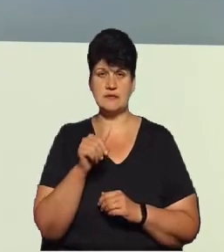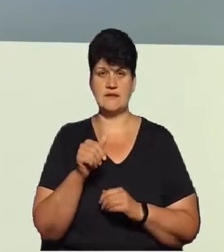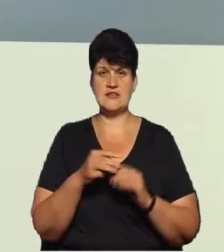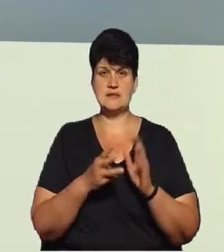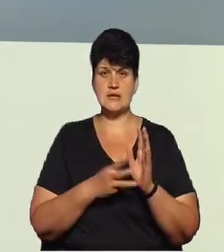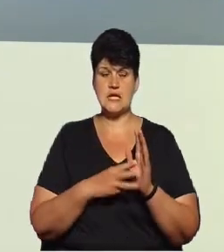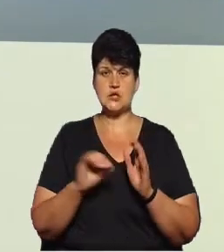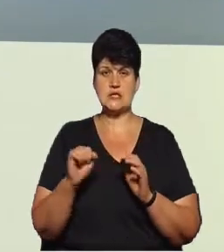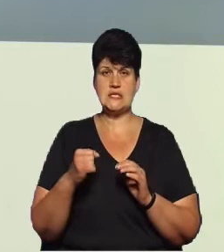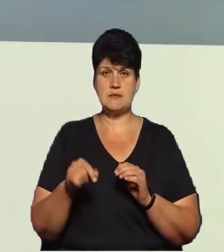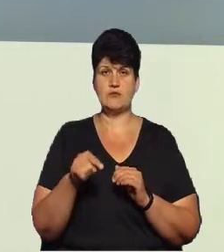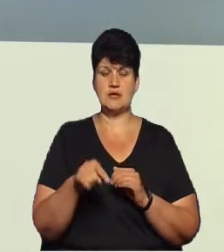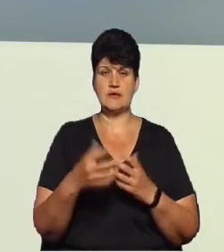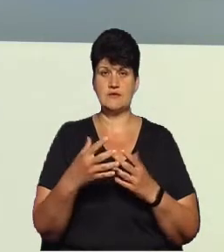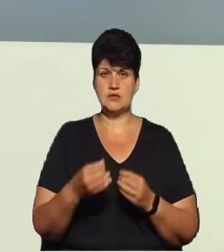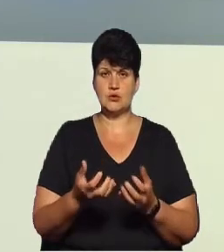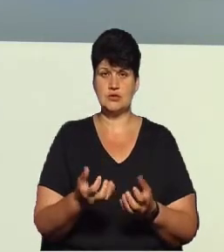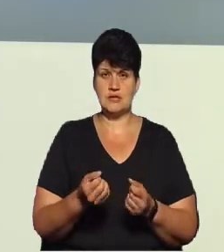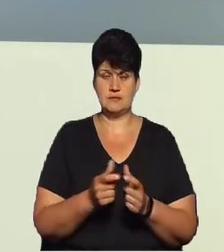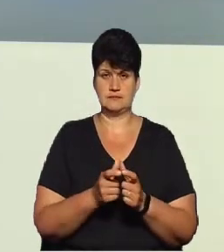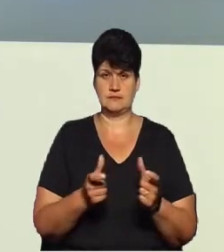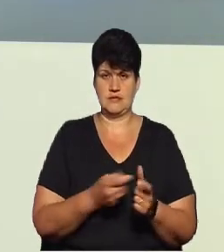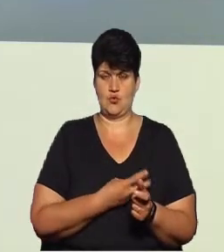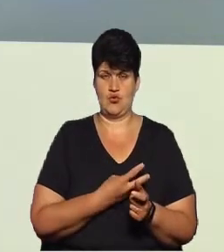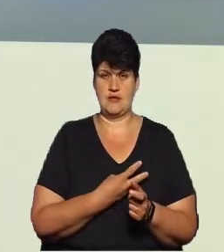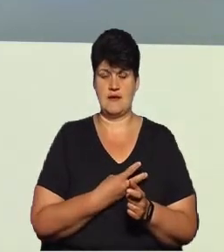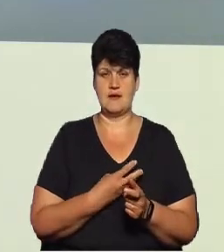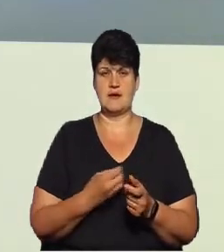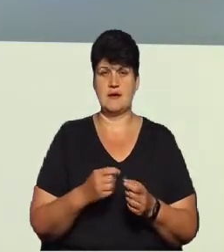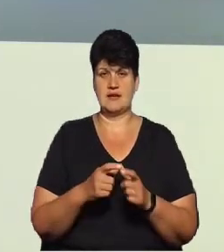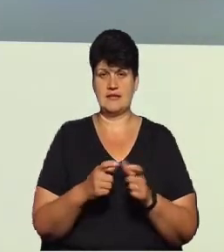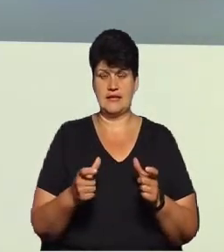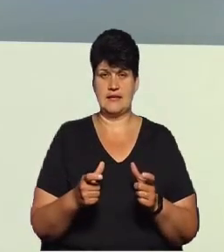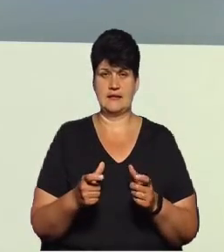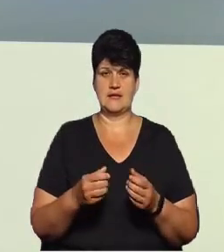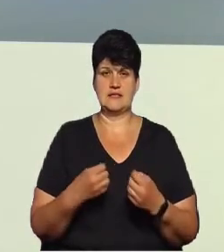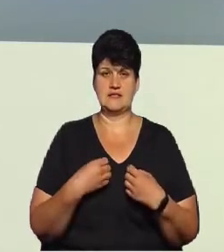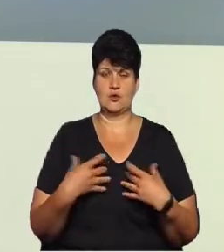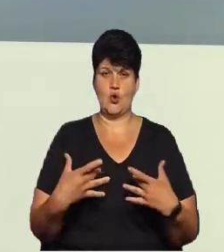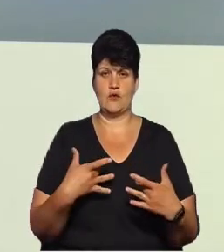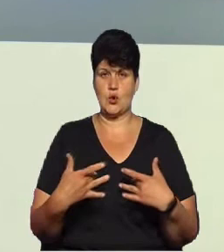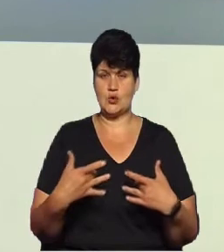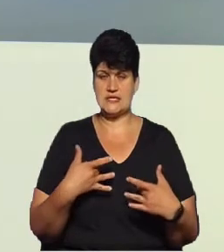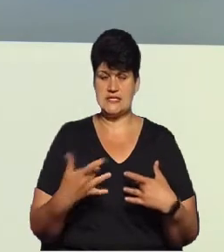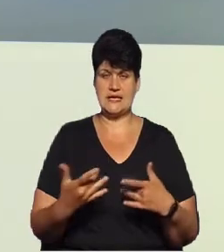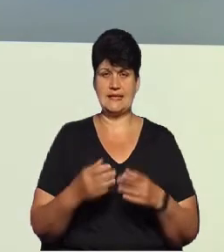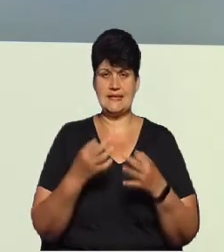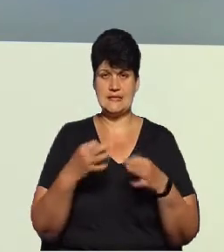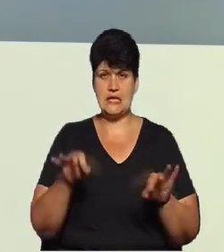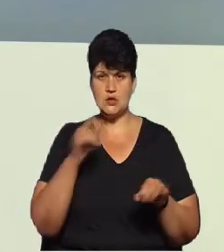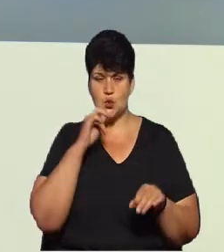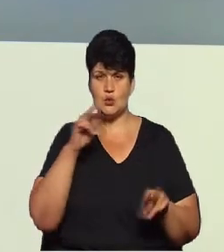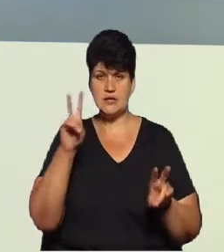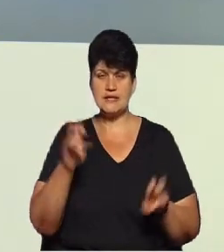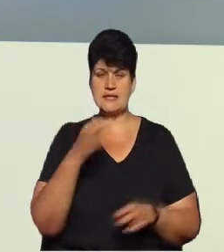отримують заохочення, квитки на святковий концерт до Дня Незалежності України. Про це повідомив міністр охорони здоров'я Віктор Ляшко. Про